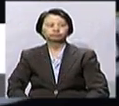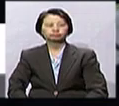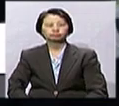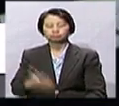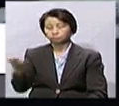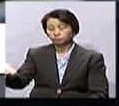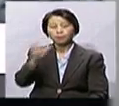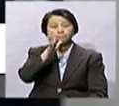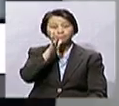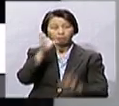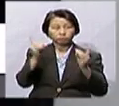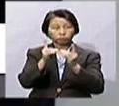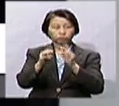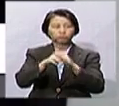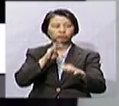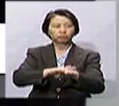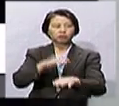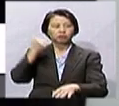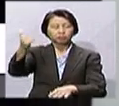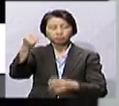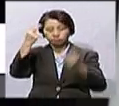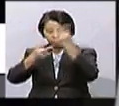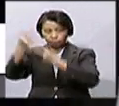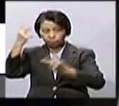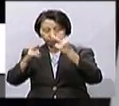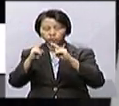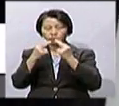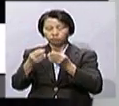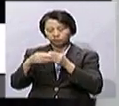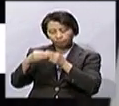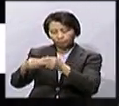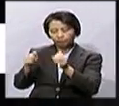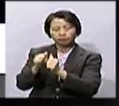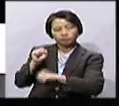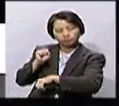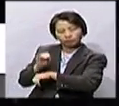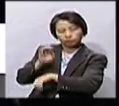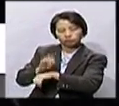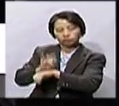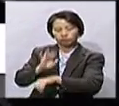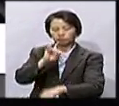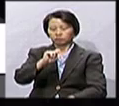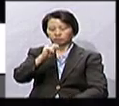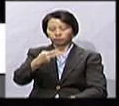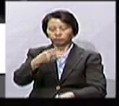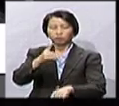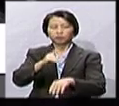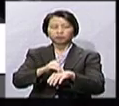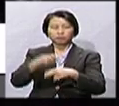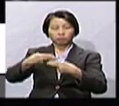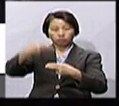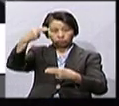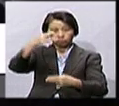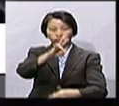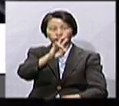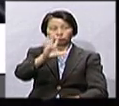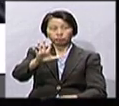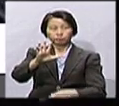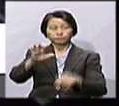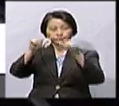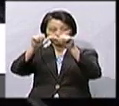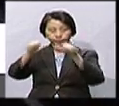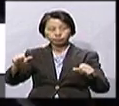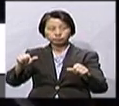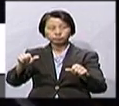Azlin ditemui ketika sesi ziarah silaturahim unit bimbingan dan kaunseling tabung haji di Maktab 75